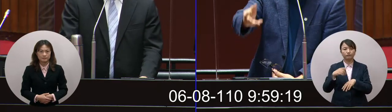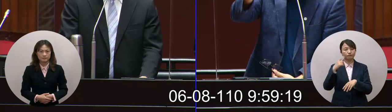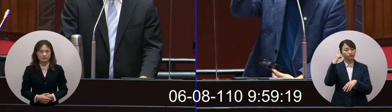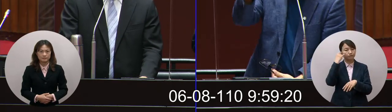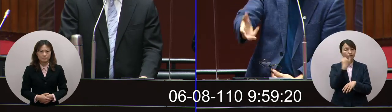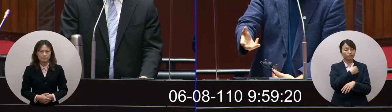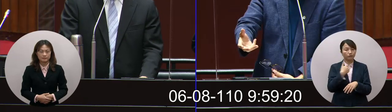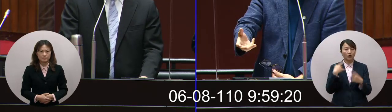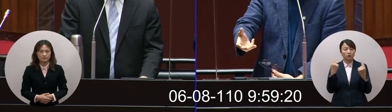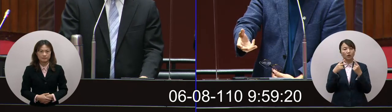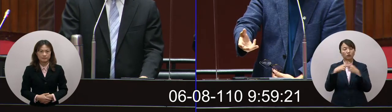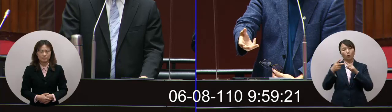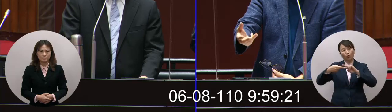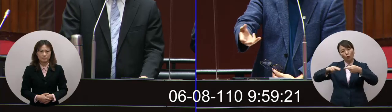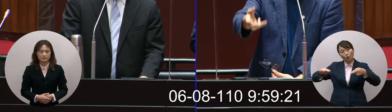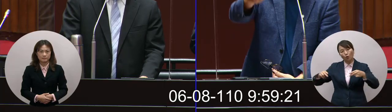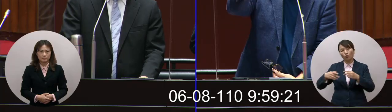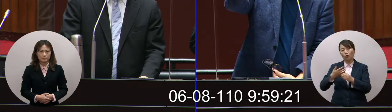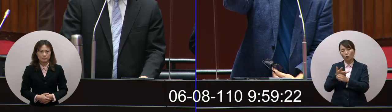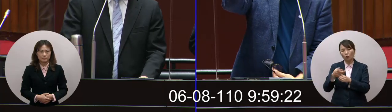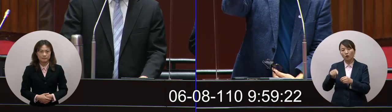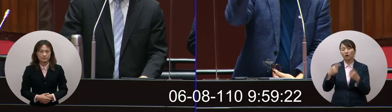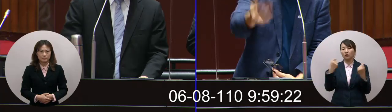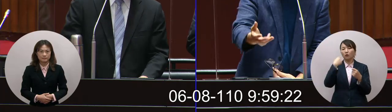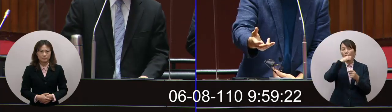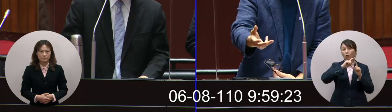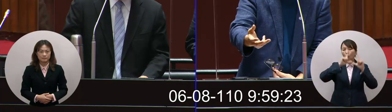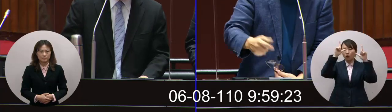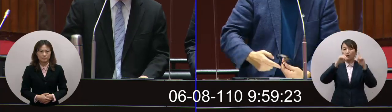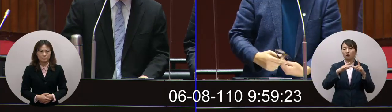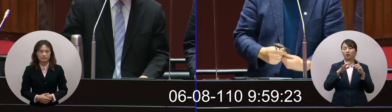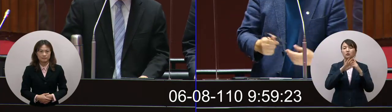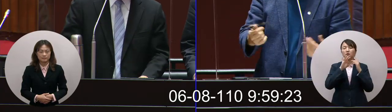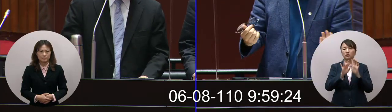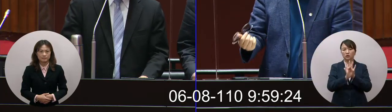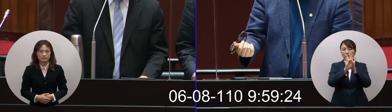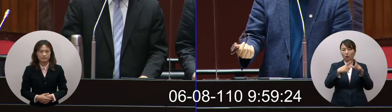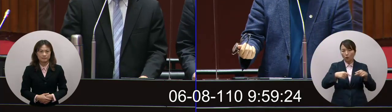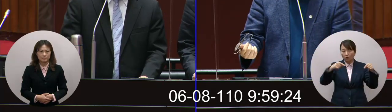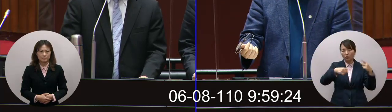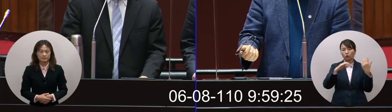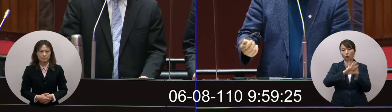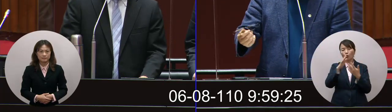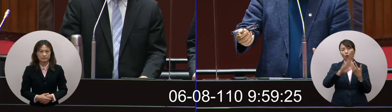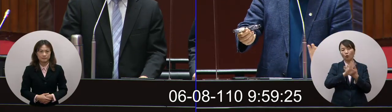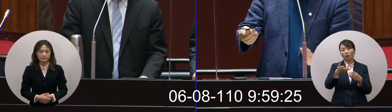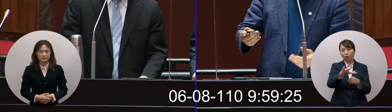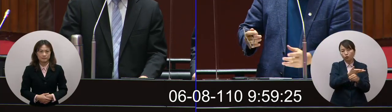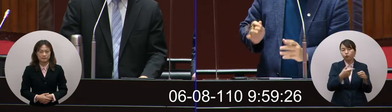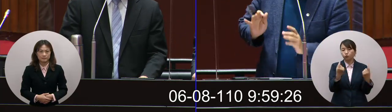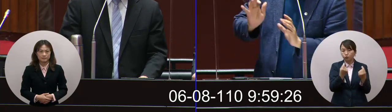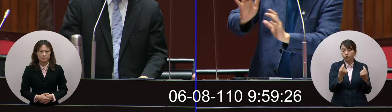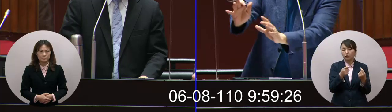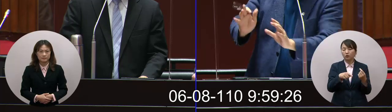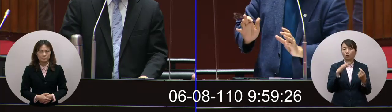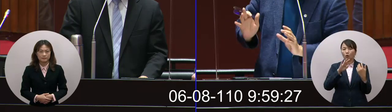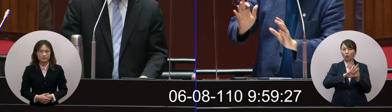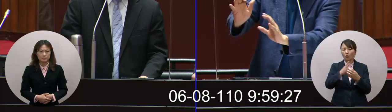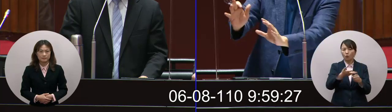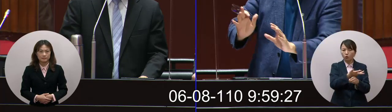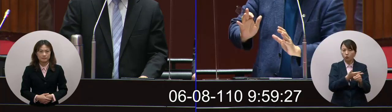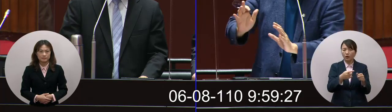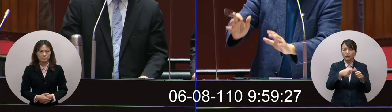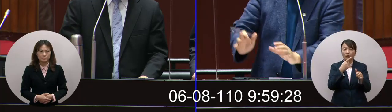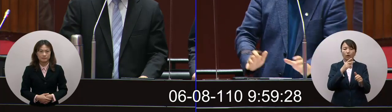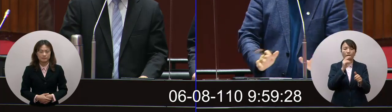无？比如讲，阮小琉球，啊，比如讲，人台东的兰屿，这嘛是外岛咧。啊，我们之所以说外岛的部分优